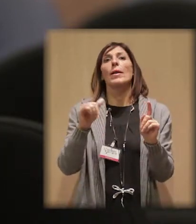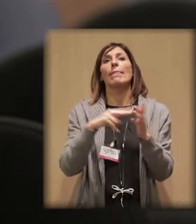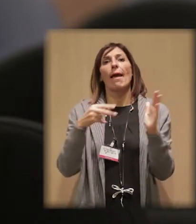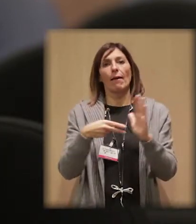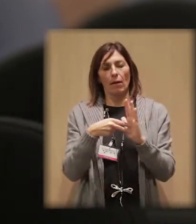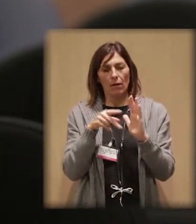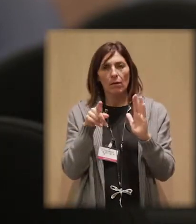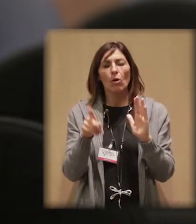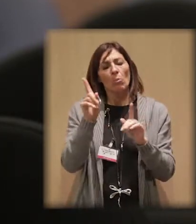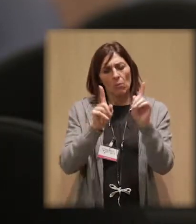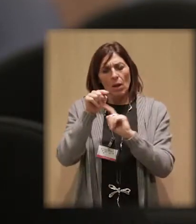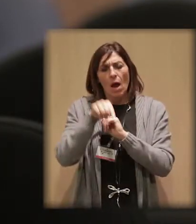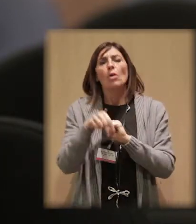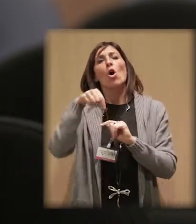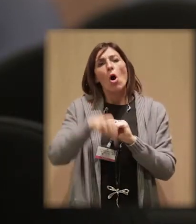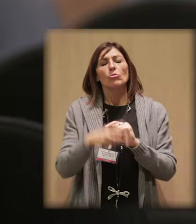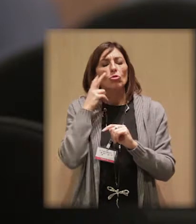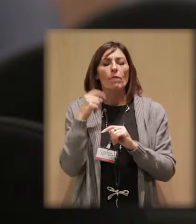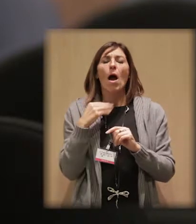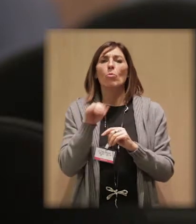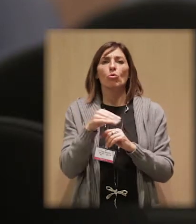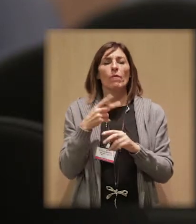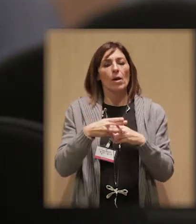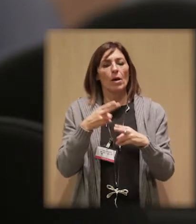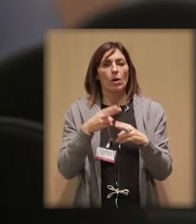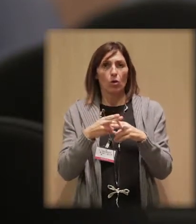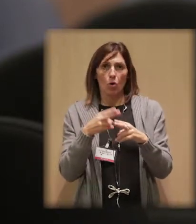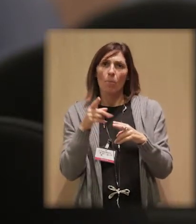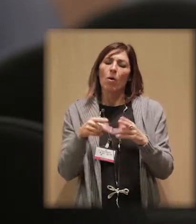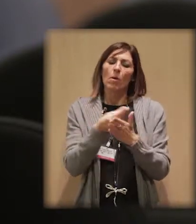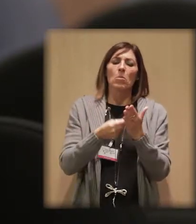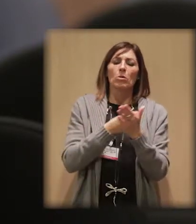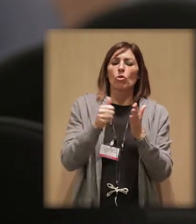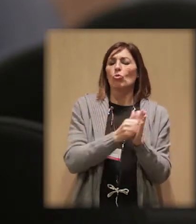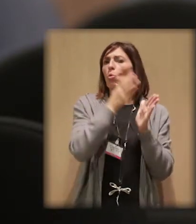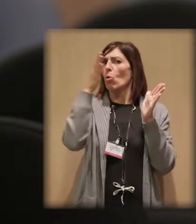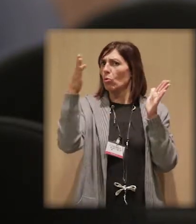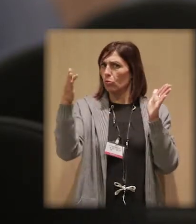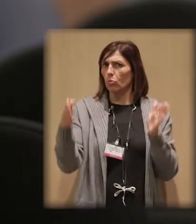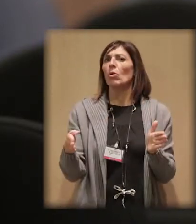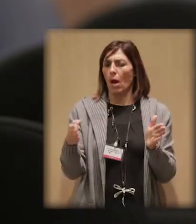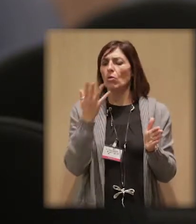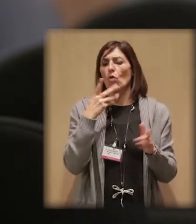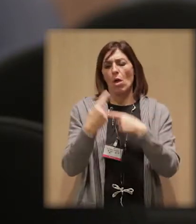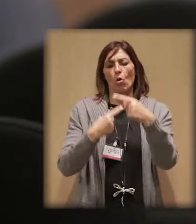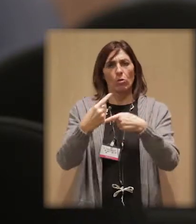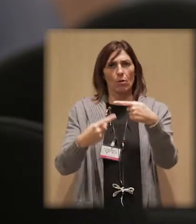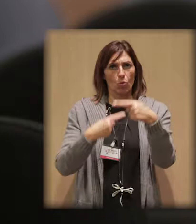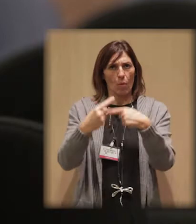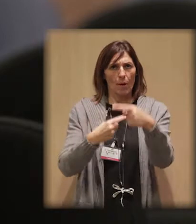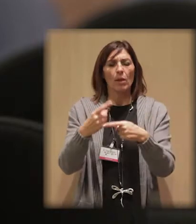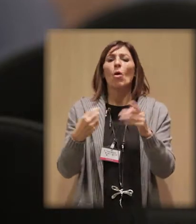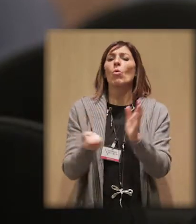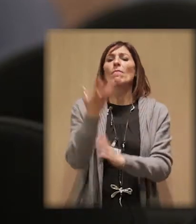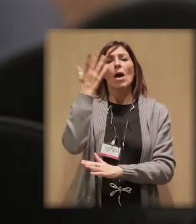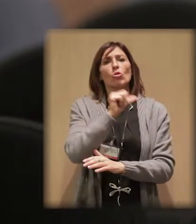Roma, a Tor Vergata, per dare continuità a quello che ci piace definire come un progetto lungo tutto l'anno, quindi